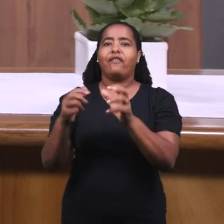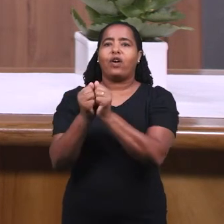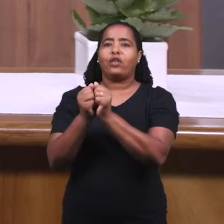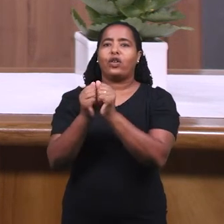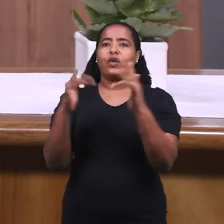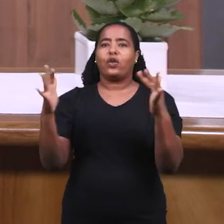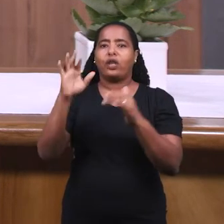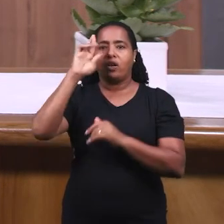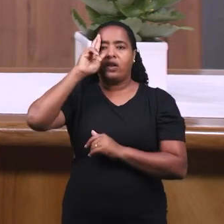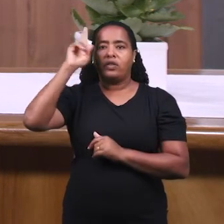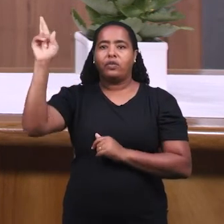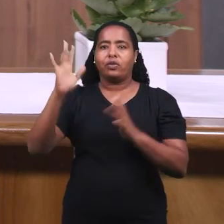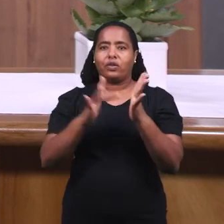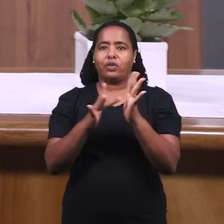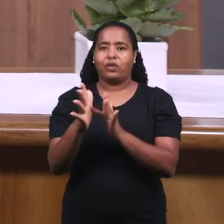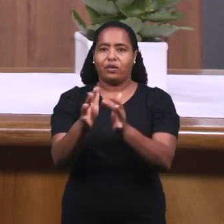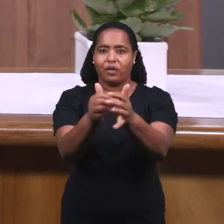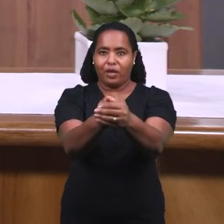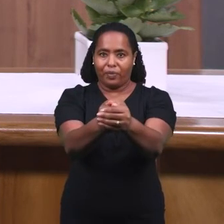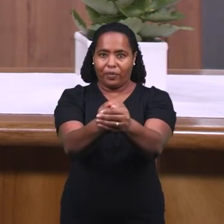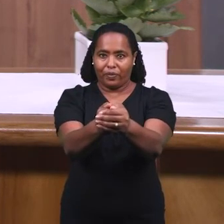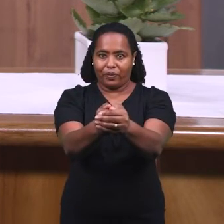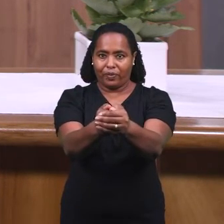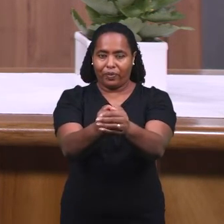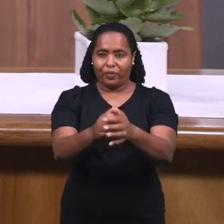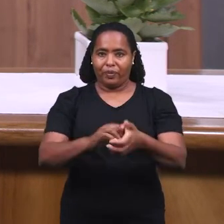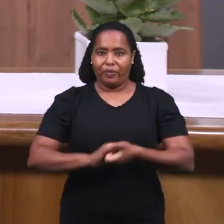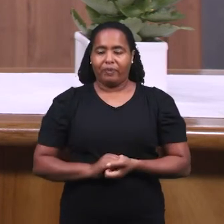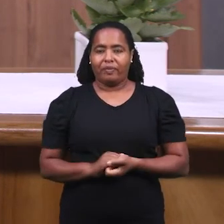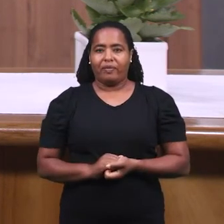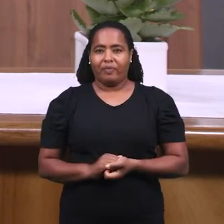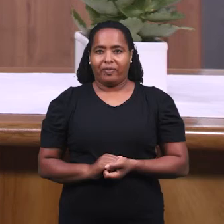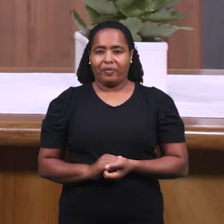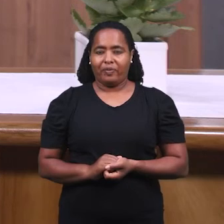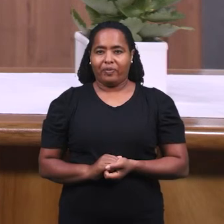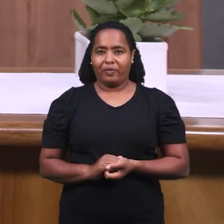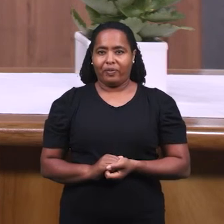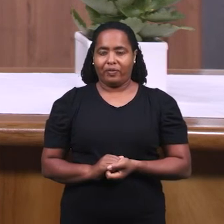до пришествия славного Иисуса Христа.